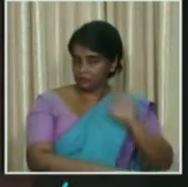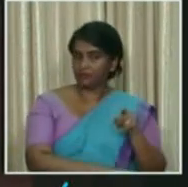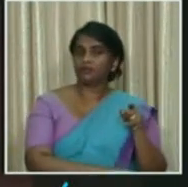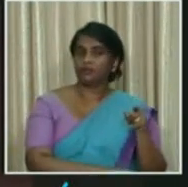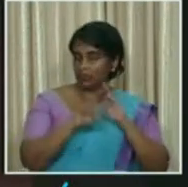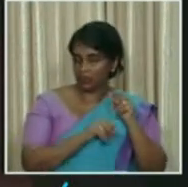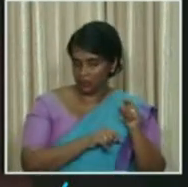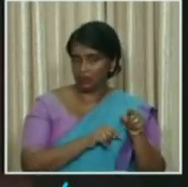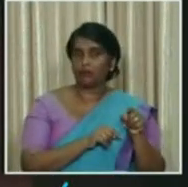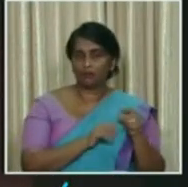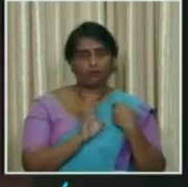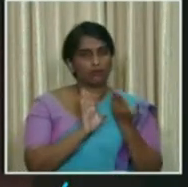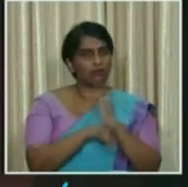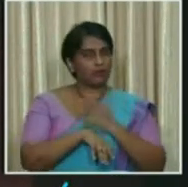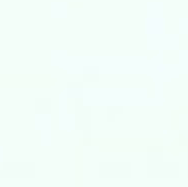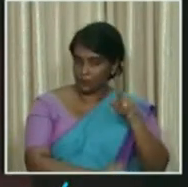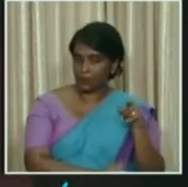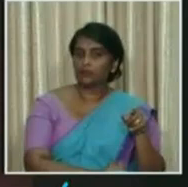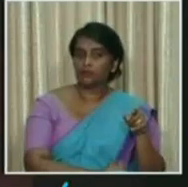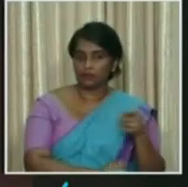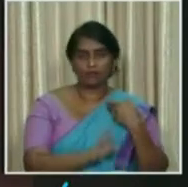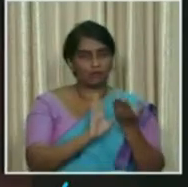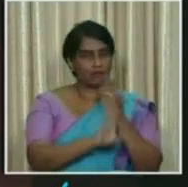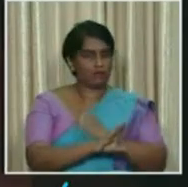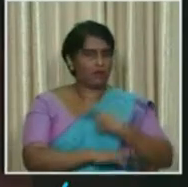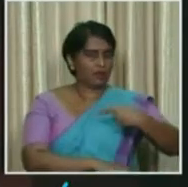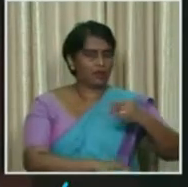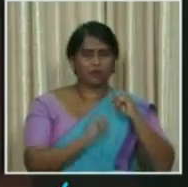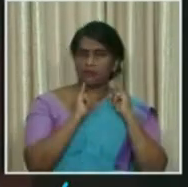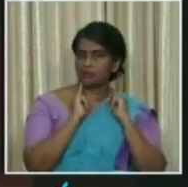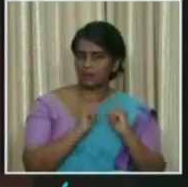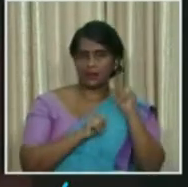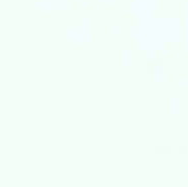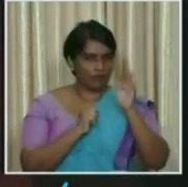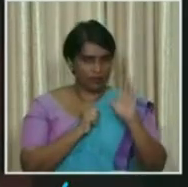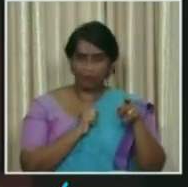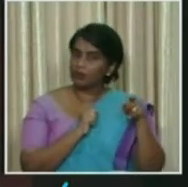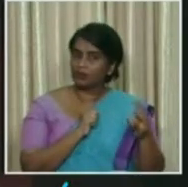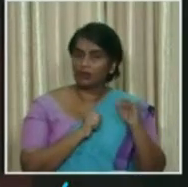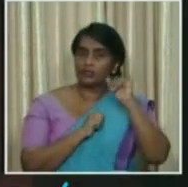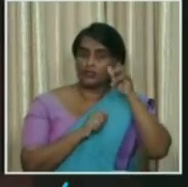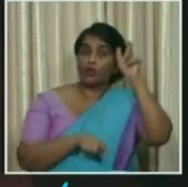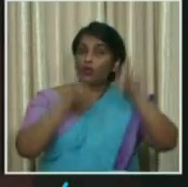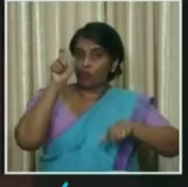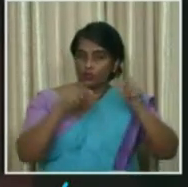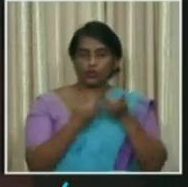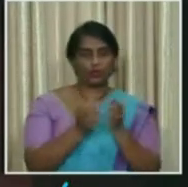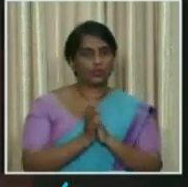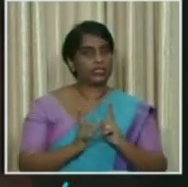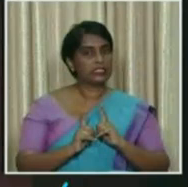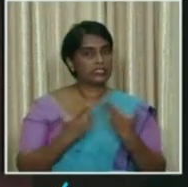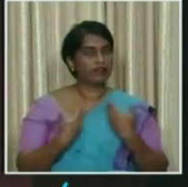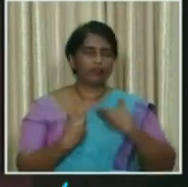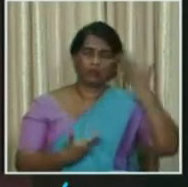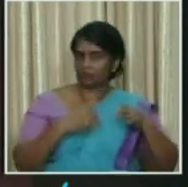බවට තොරතුරු පසුගිය කාලේ වාර්තා වුණා පසුගිය දිනවල අහිතකර ඖෂධ ප්‍රතික්‍රියා ඇතම් පුද්ගලින්ට සිය ජීවිත පවා